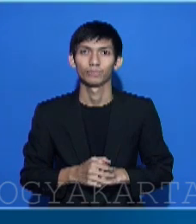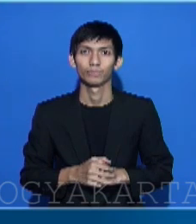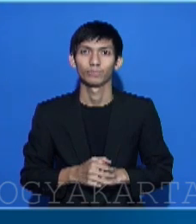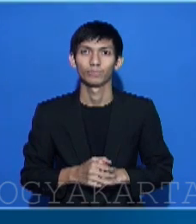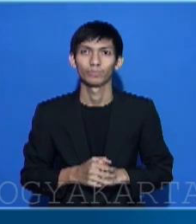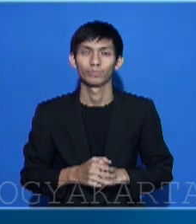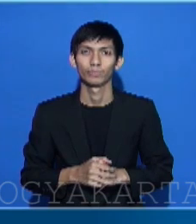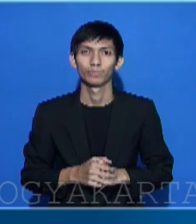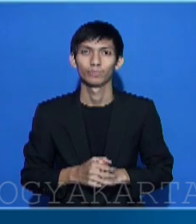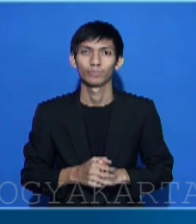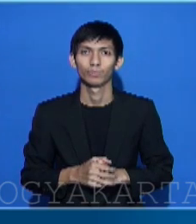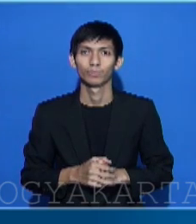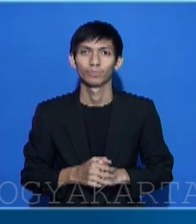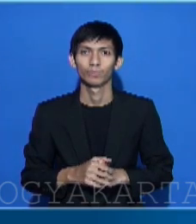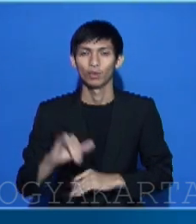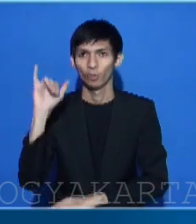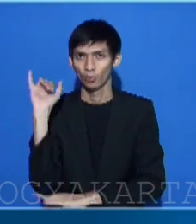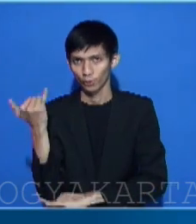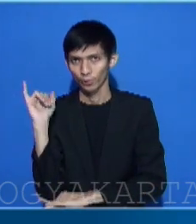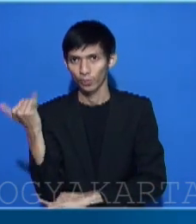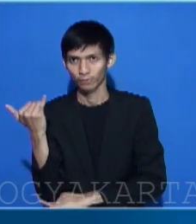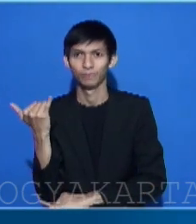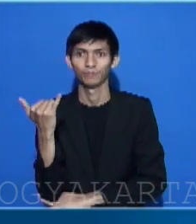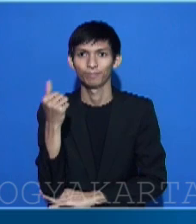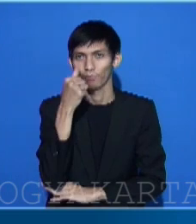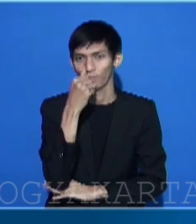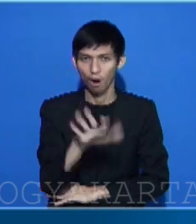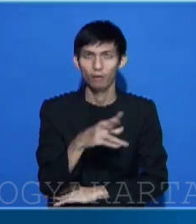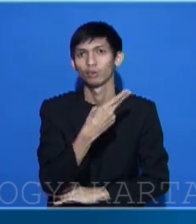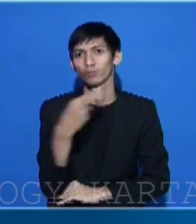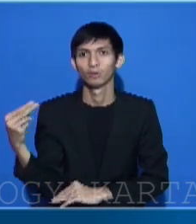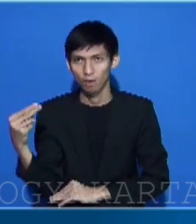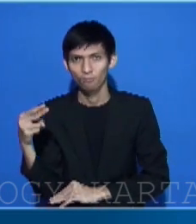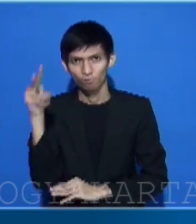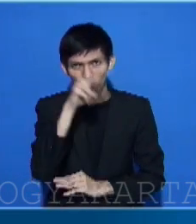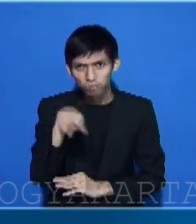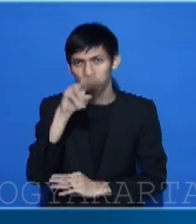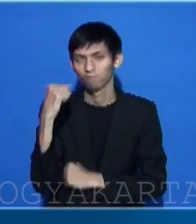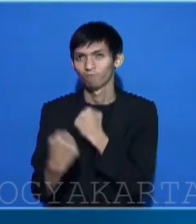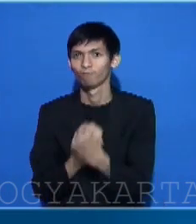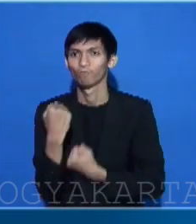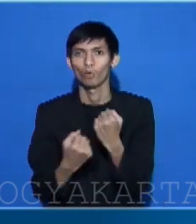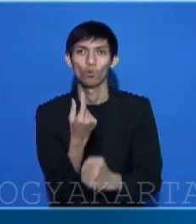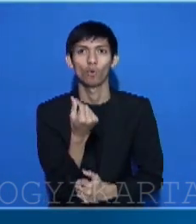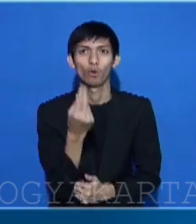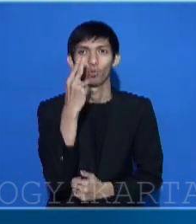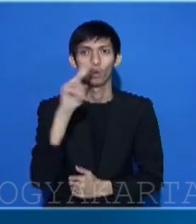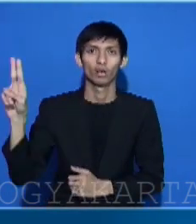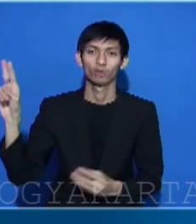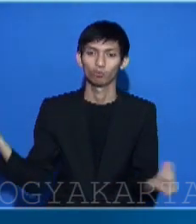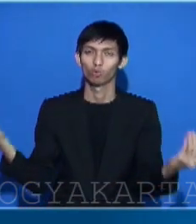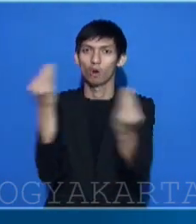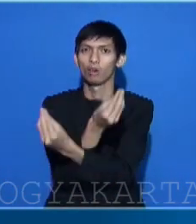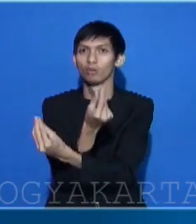Kanwil Bank Indonesia Yogyakarta terus mewaspadai potensi tindak kejahatan dari kegiatan usaha penukaran valuta asing bukan bank atau yang